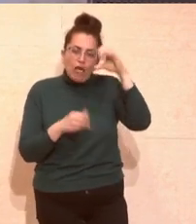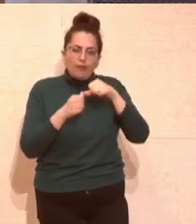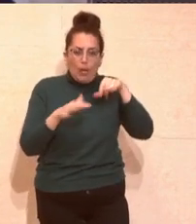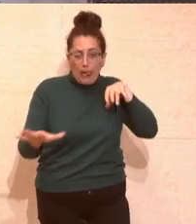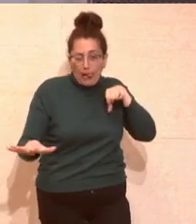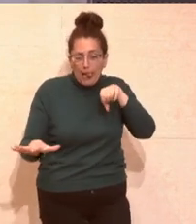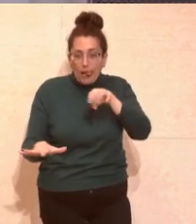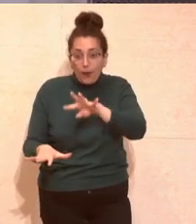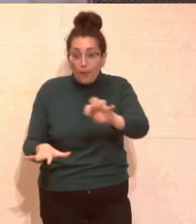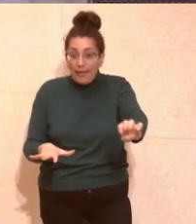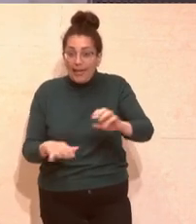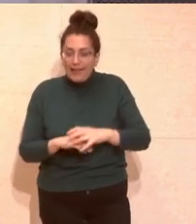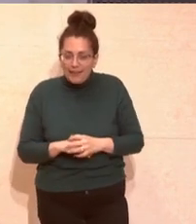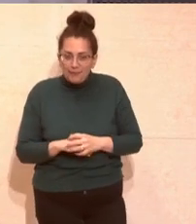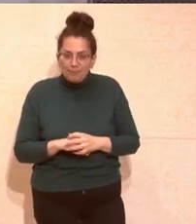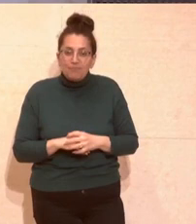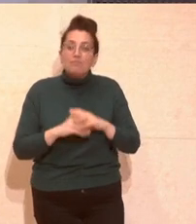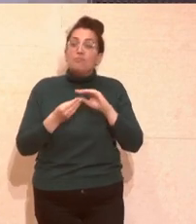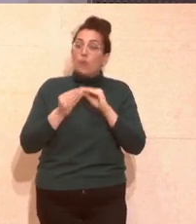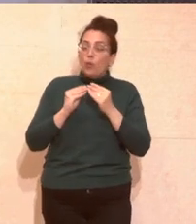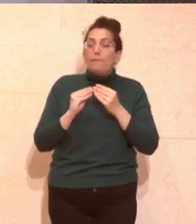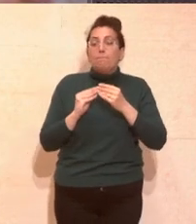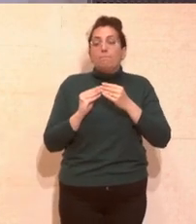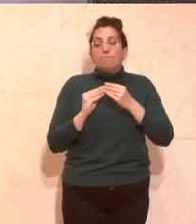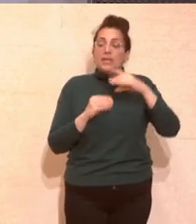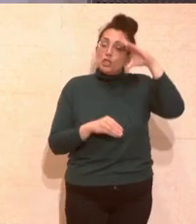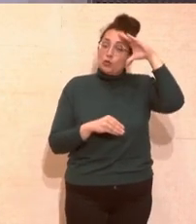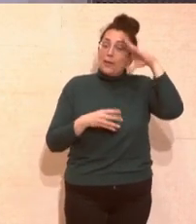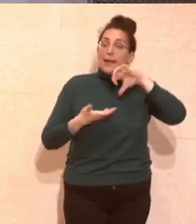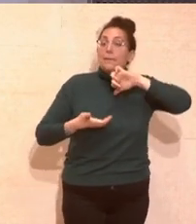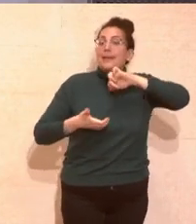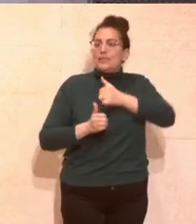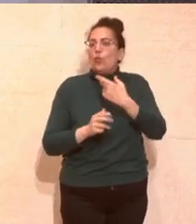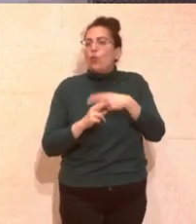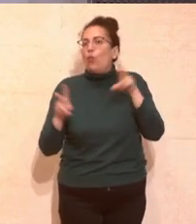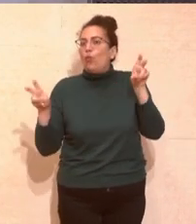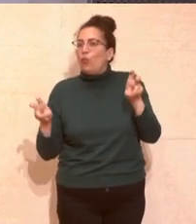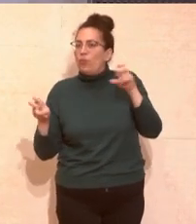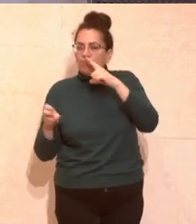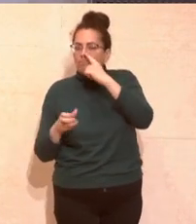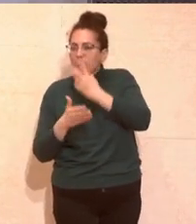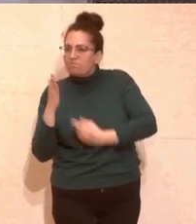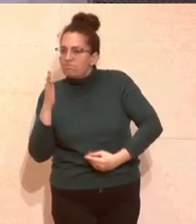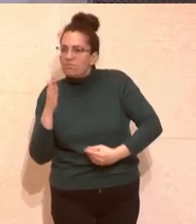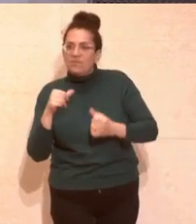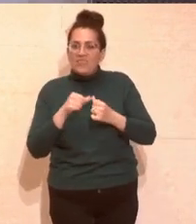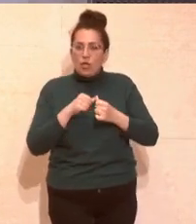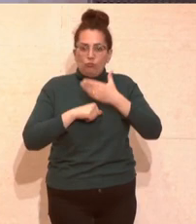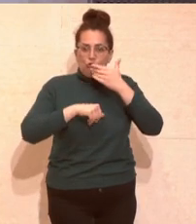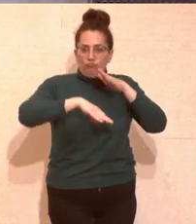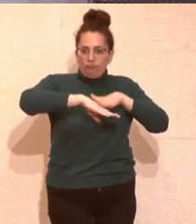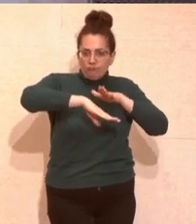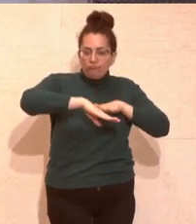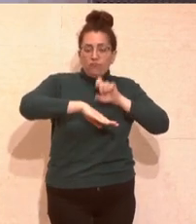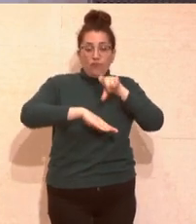moins d'opportunités pour augmenter ce qu'on appelle leur pression de sommeil et vont se retrouver décalés. Et en fait, c'est vrai que ce qui est à conseiller, c'est la plus